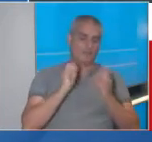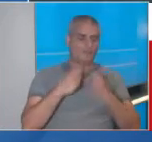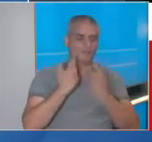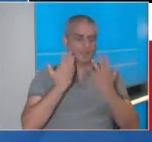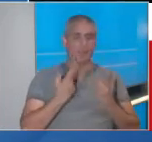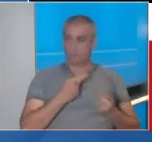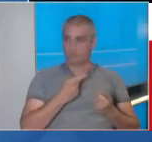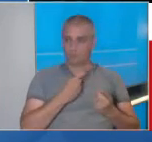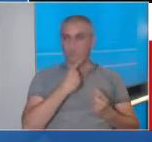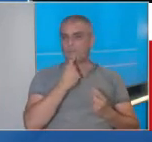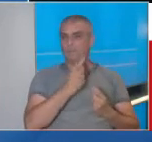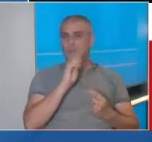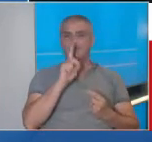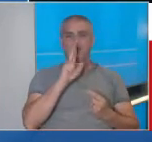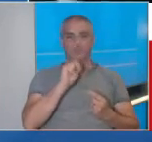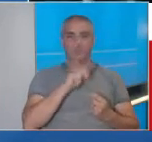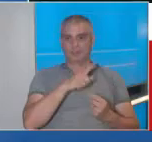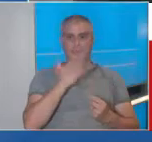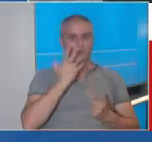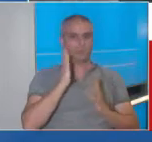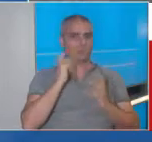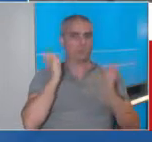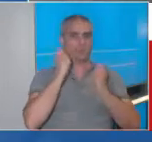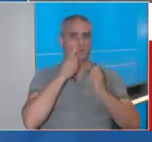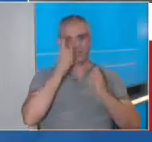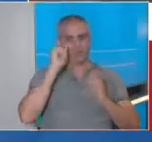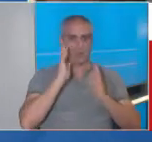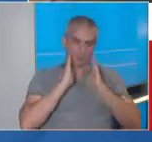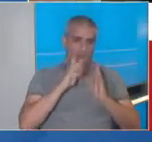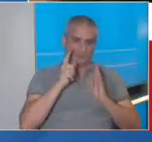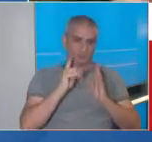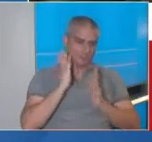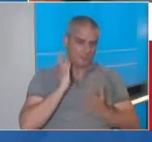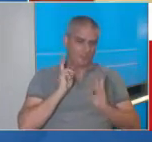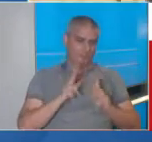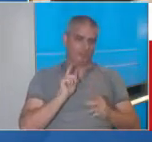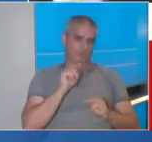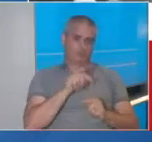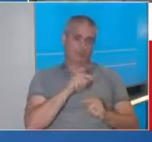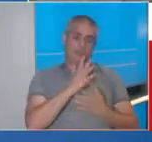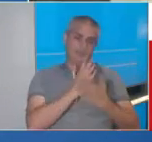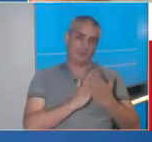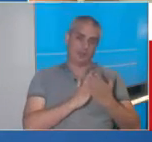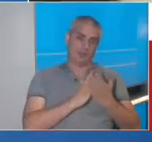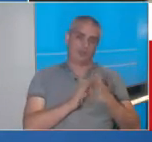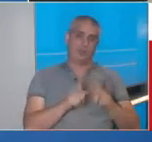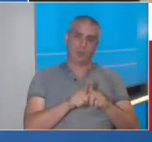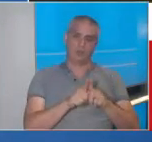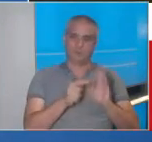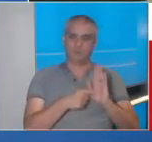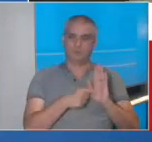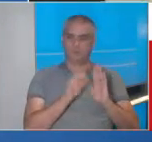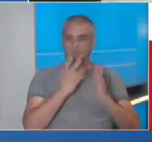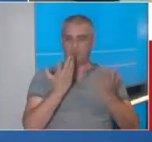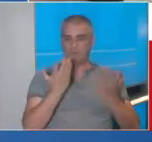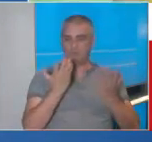ככה אמרה שמילצ'ן היה מאוד מופתע, הוא לא האמין שזה הגיע עד כדי כך, וחלק מאותם מניעים באמת של